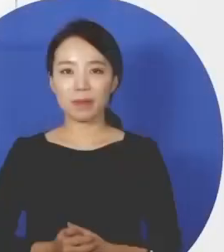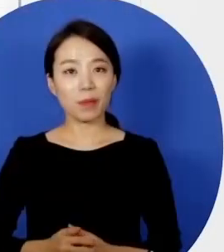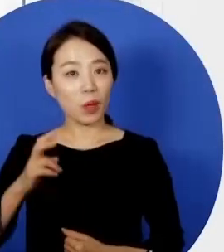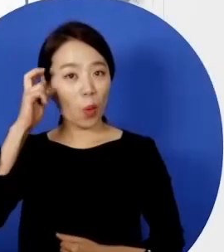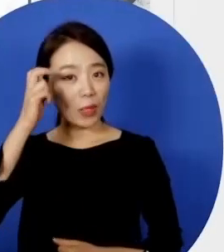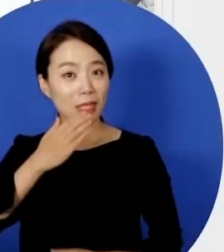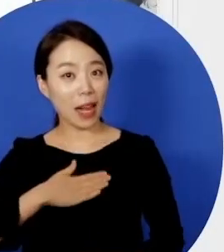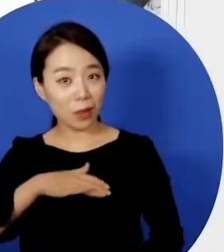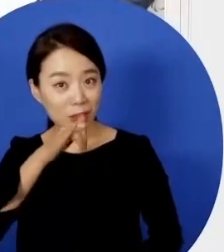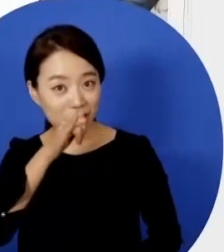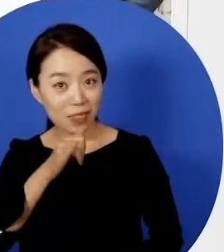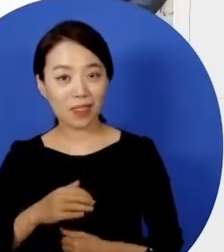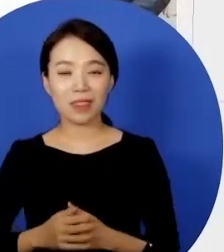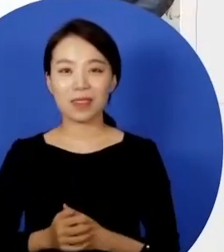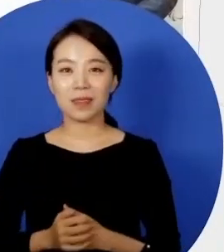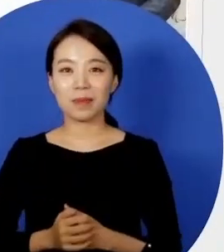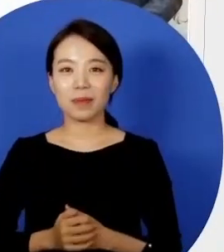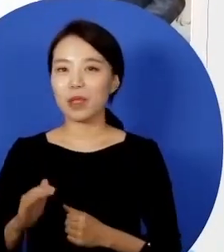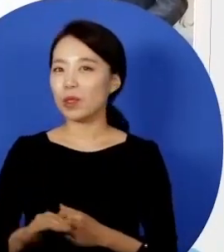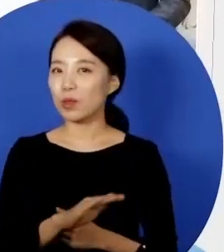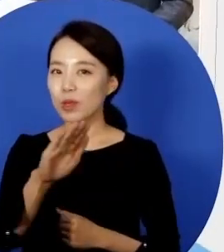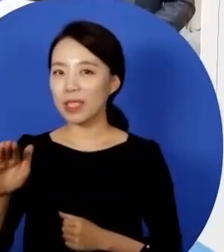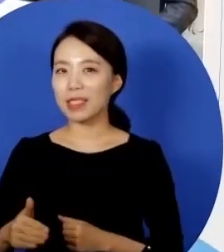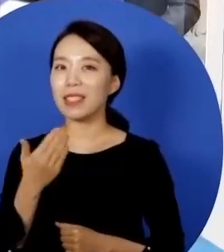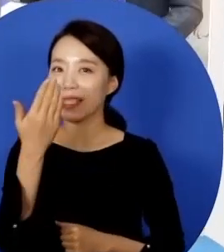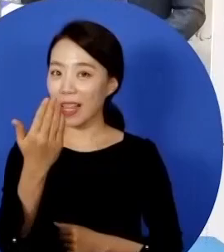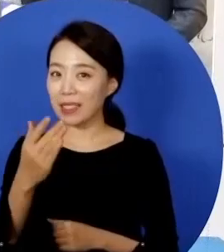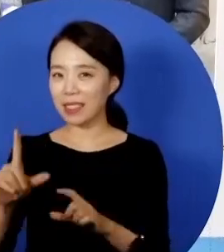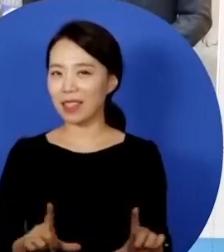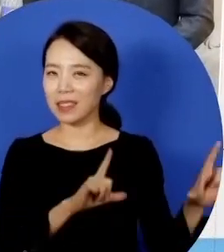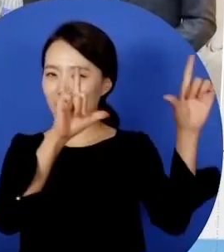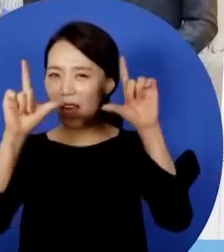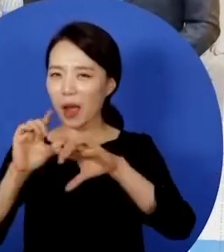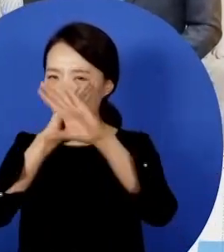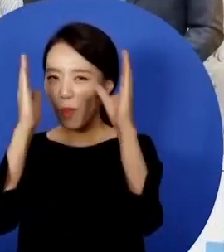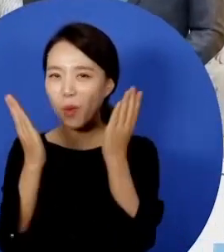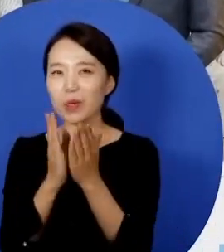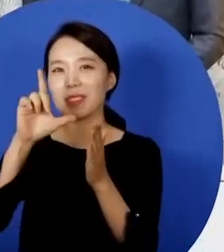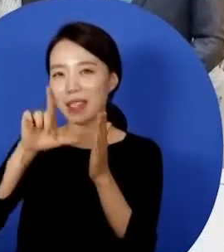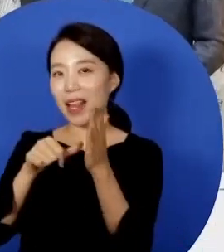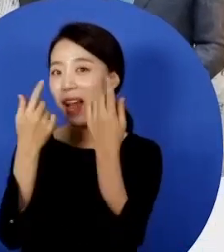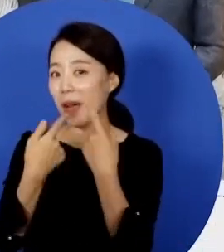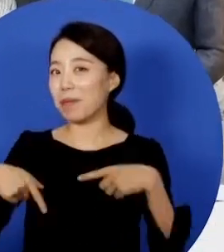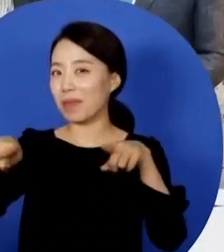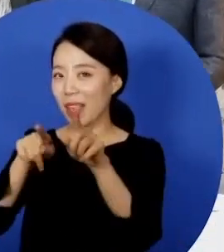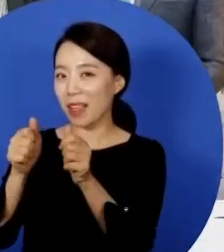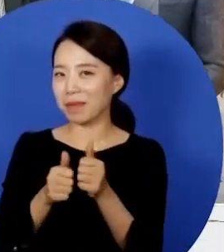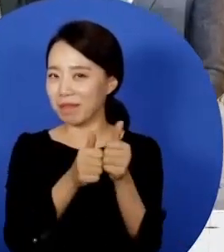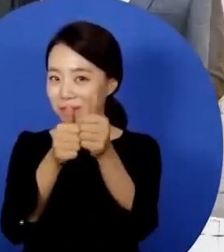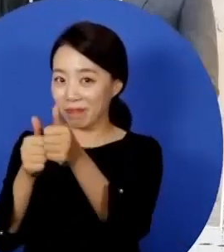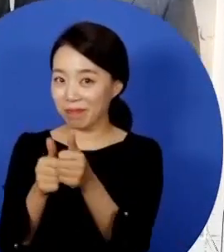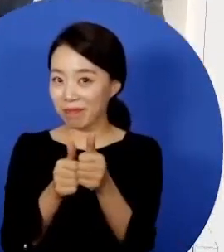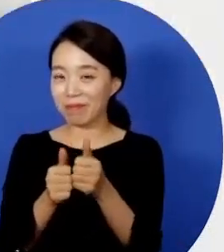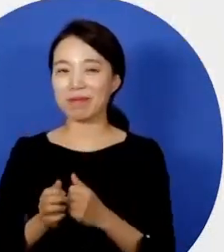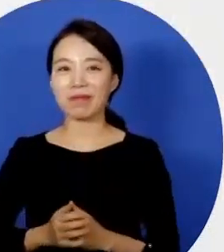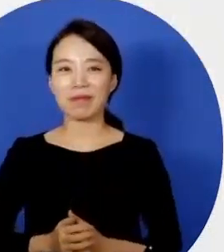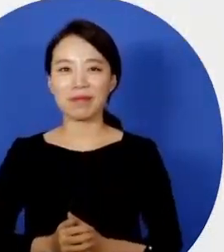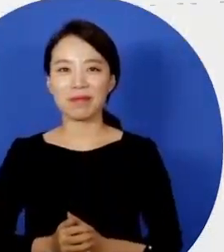혹시 알고 있나요? 우리는 당신과 일상의 모든 순간을 함께 하고 있다는 것을.